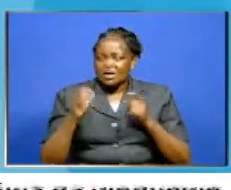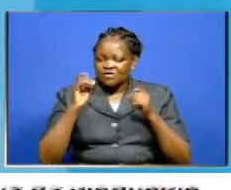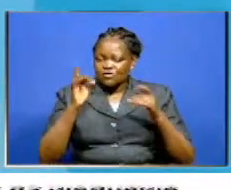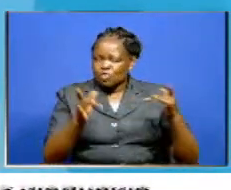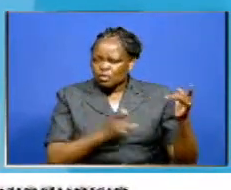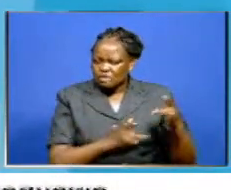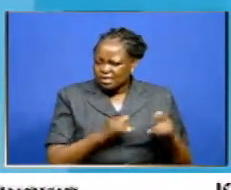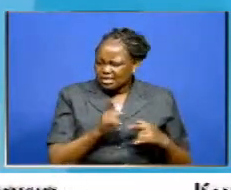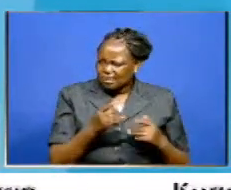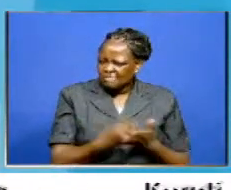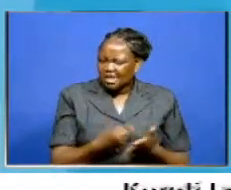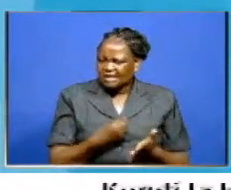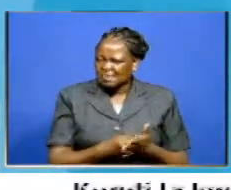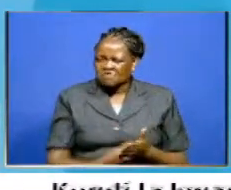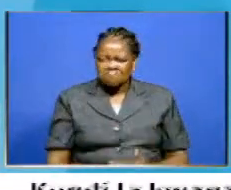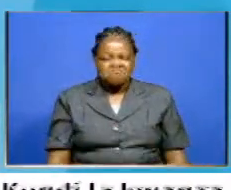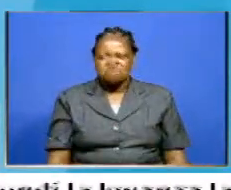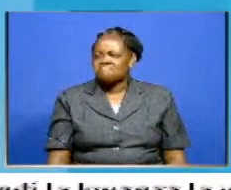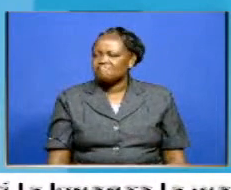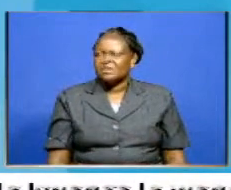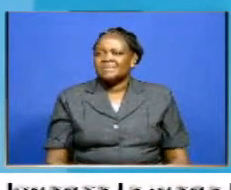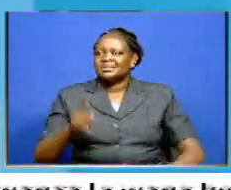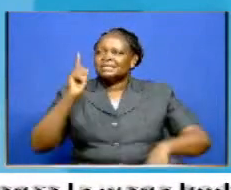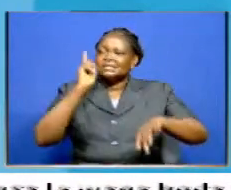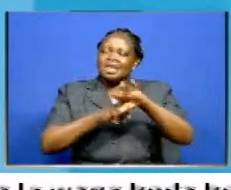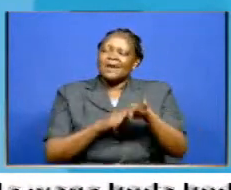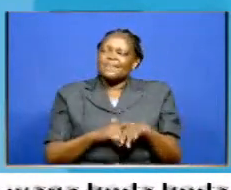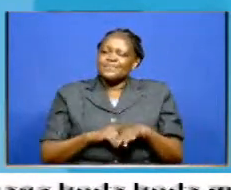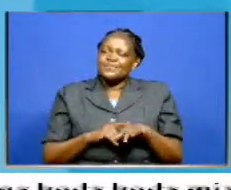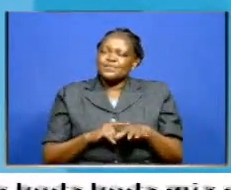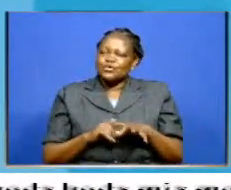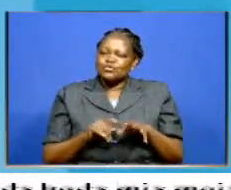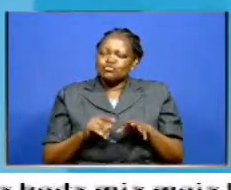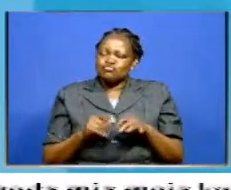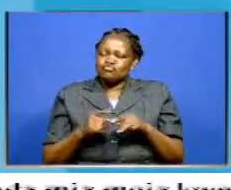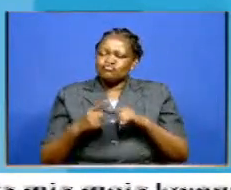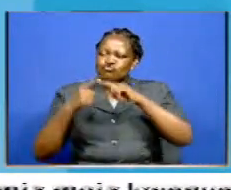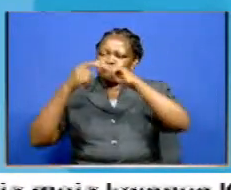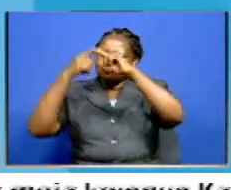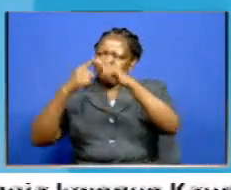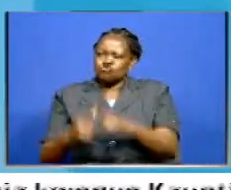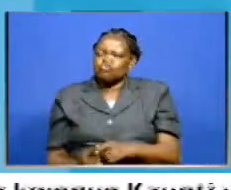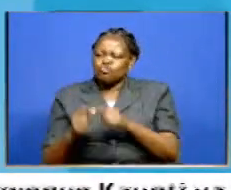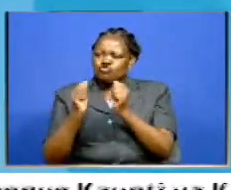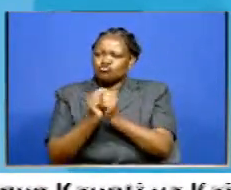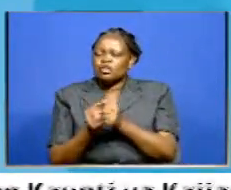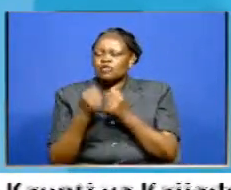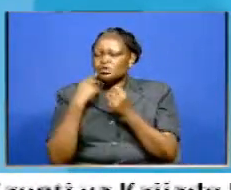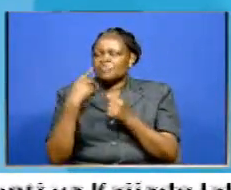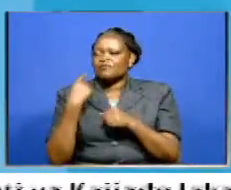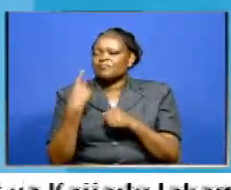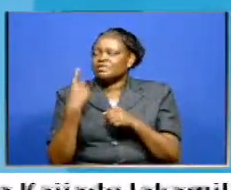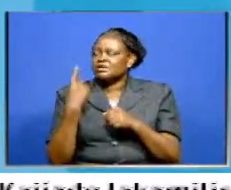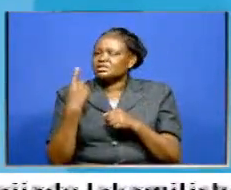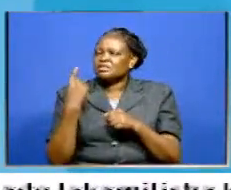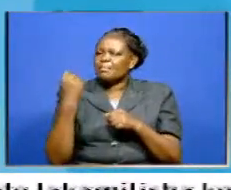pesa ukiweza kuzijumlisha uangalie katika kila mwezi mwanafunzi anapata pesa ngapi,